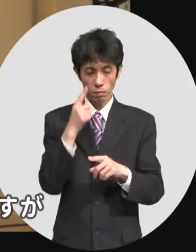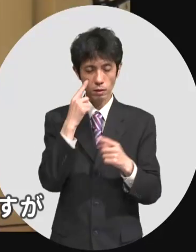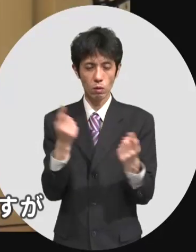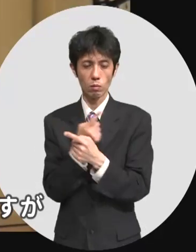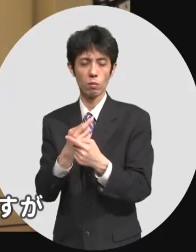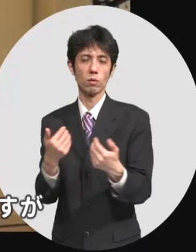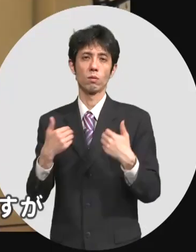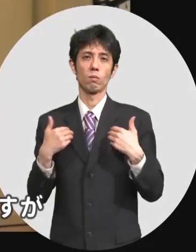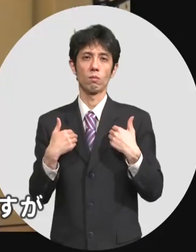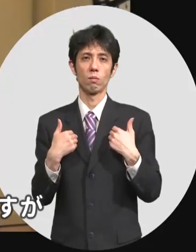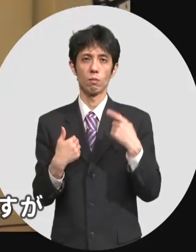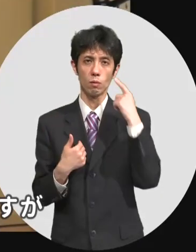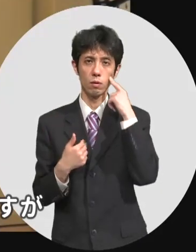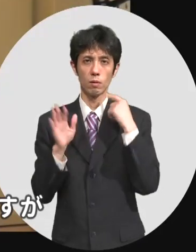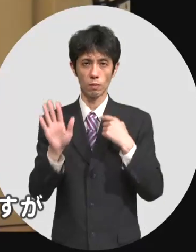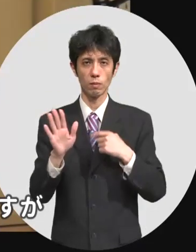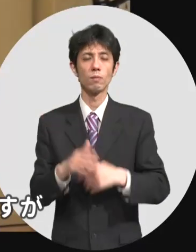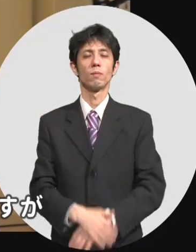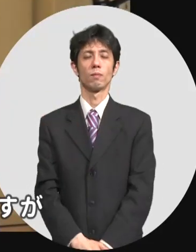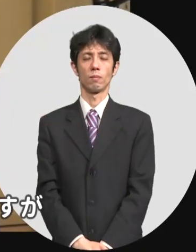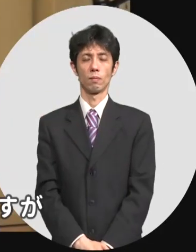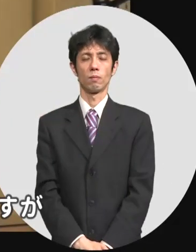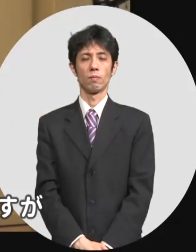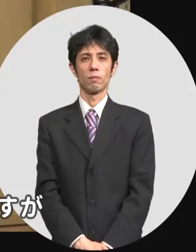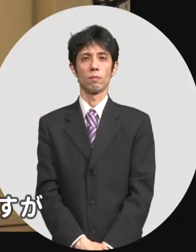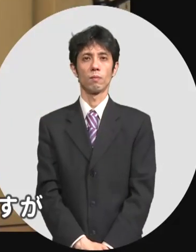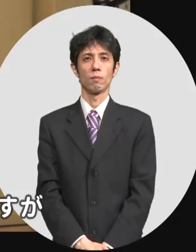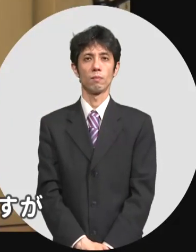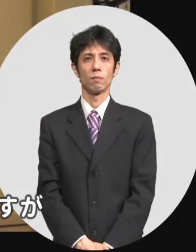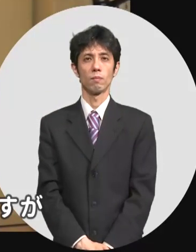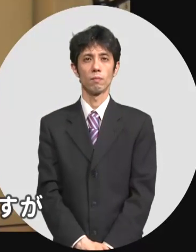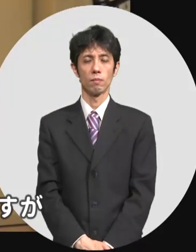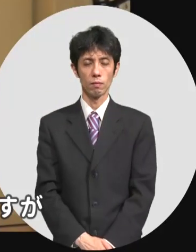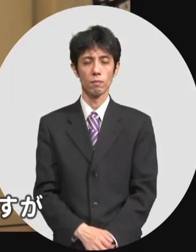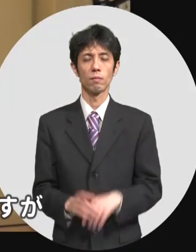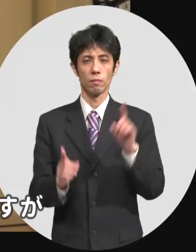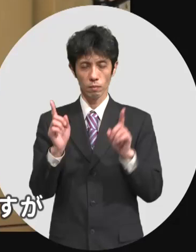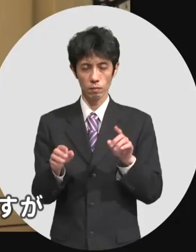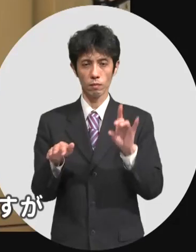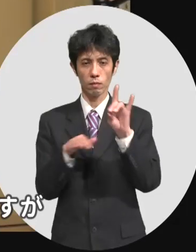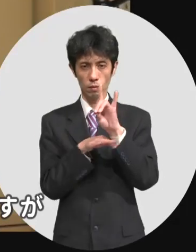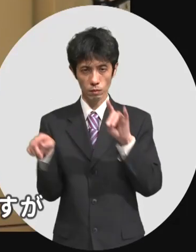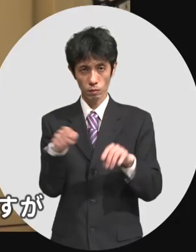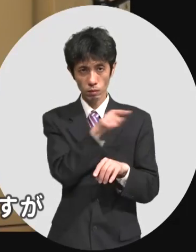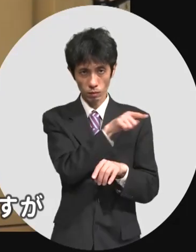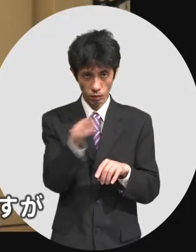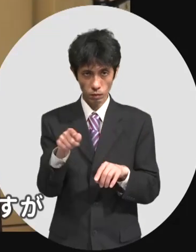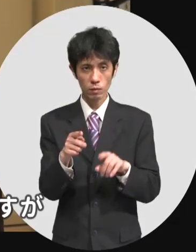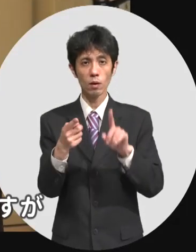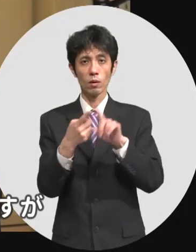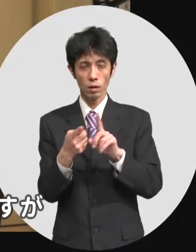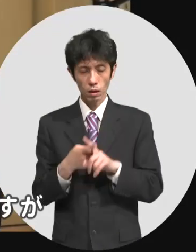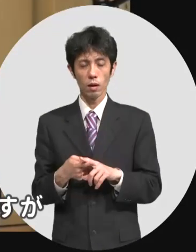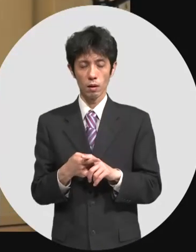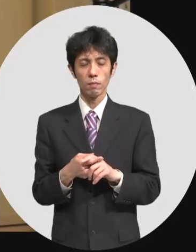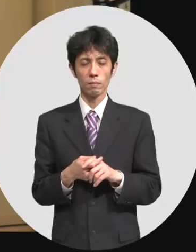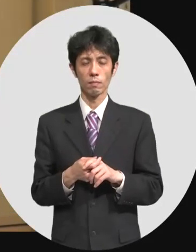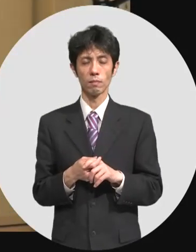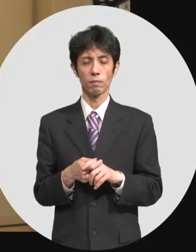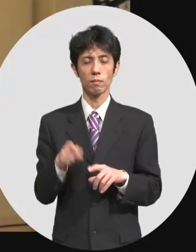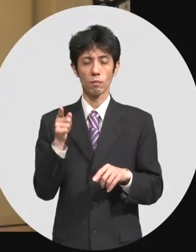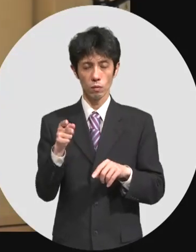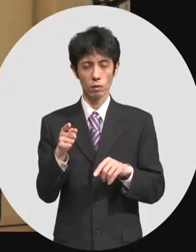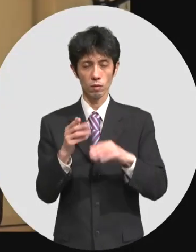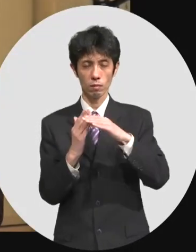というふうに思っておりますけれども、一応これと標則を合わせた形で、この基準に達したとき